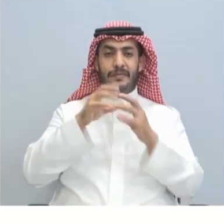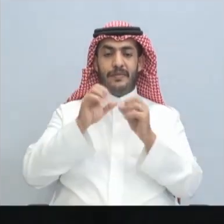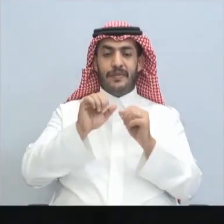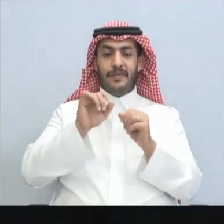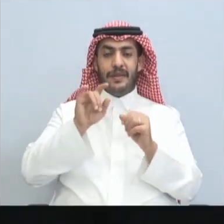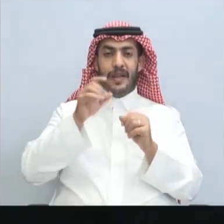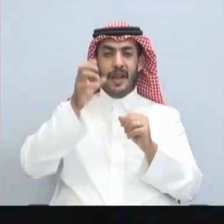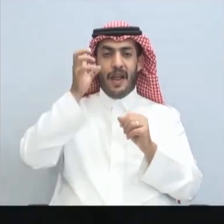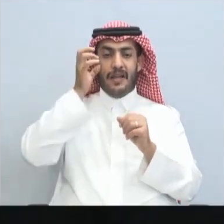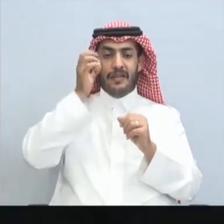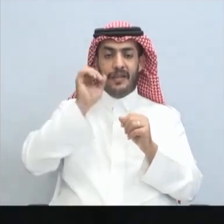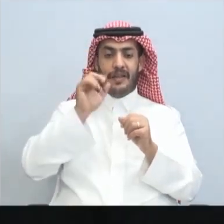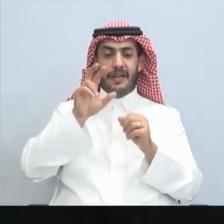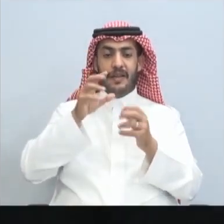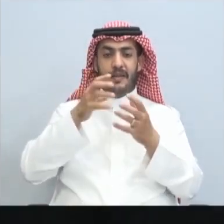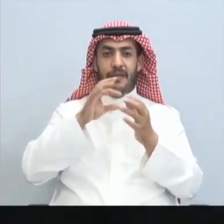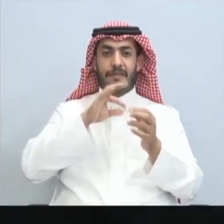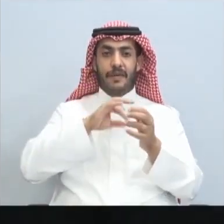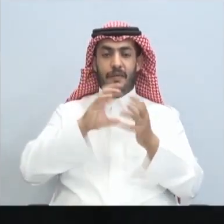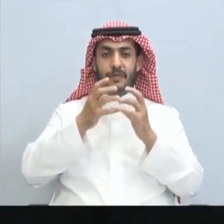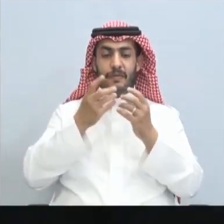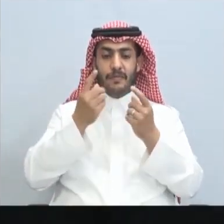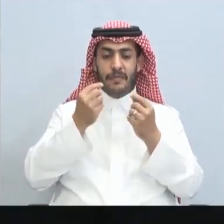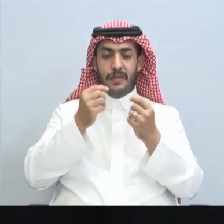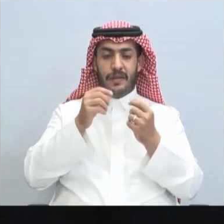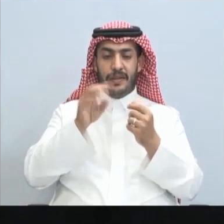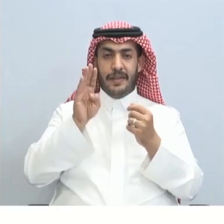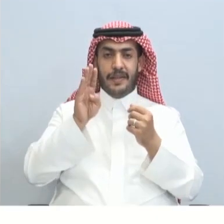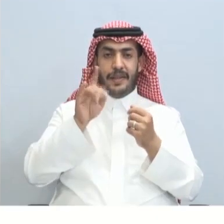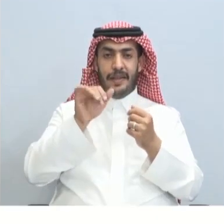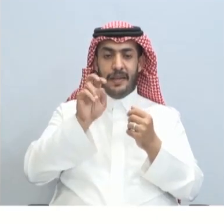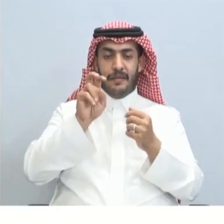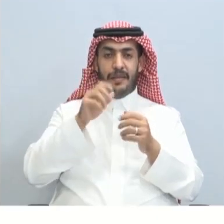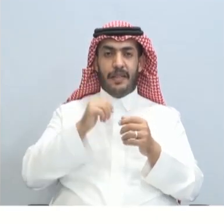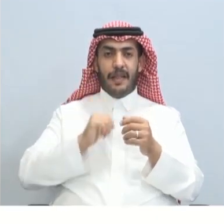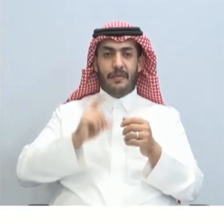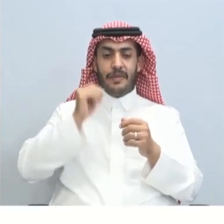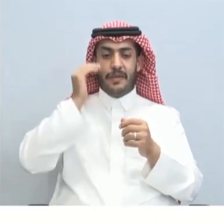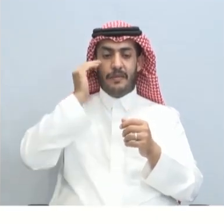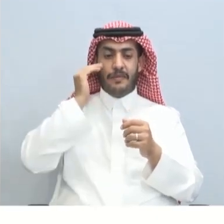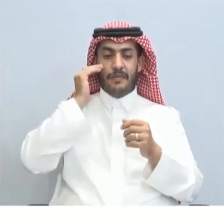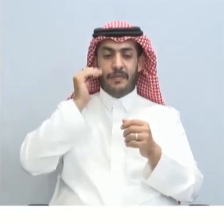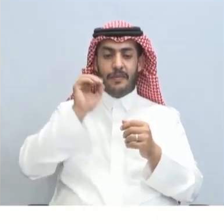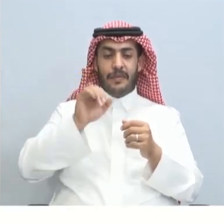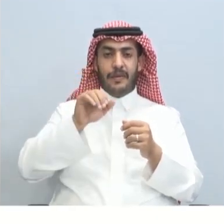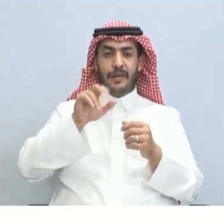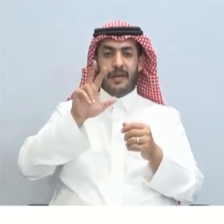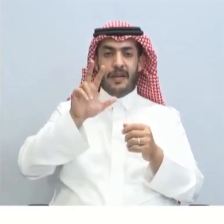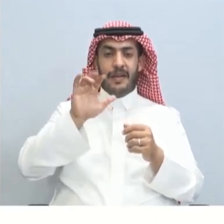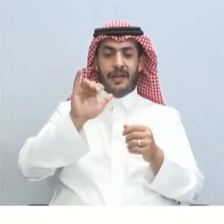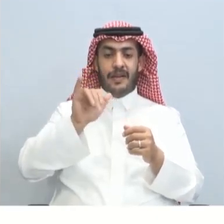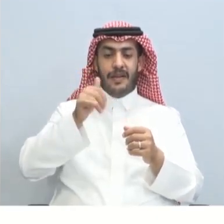بالاحجار الكريمه الاحجار الكريمه عزيزي الطالب عزيزتي الطالبه لدينا